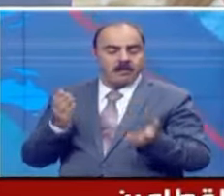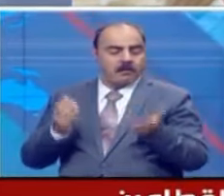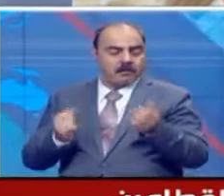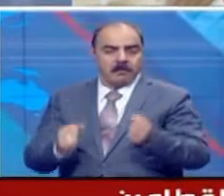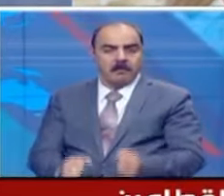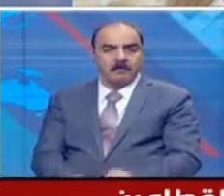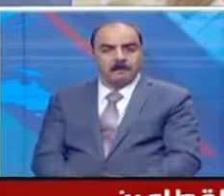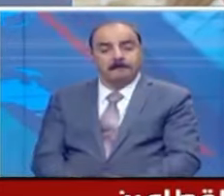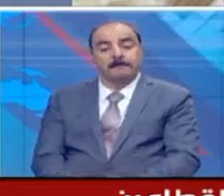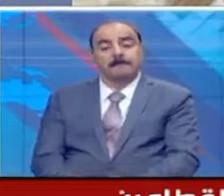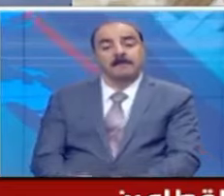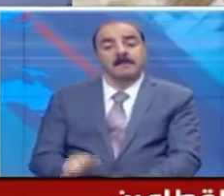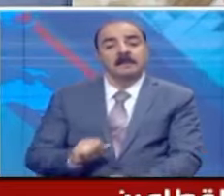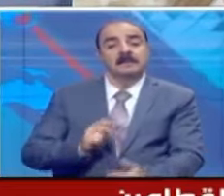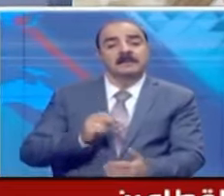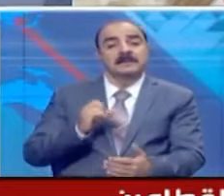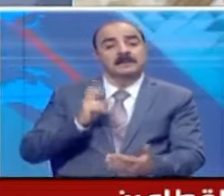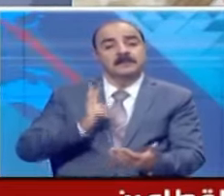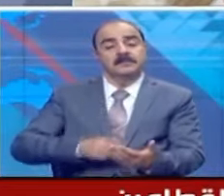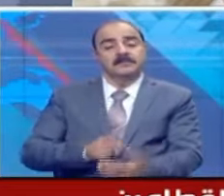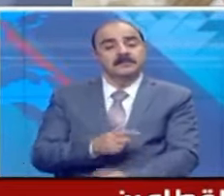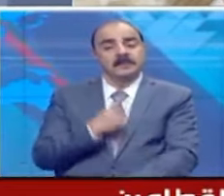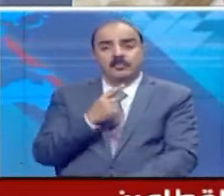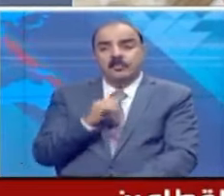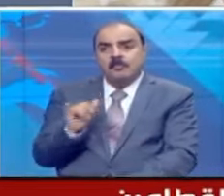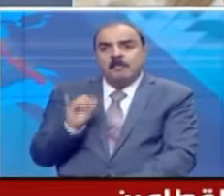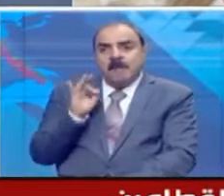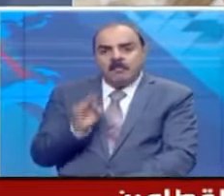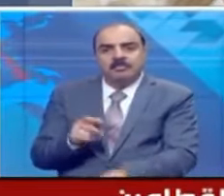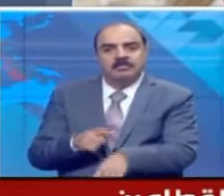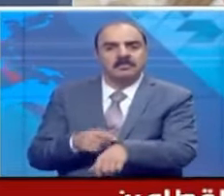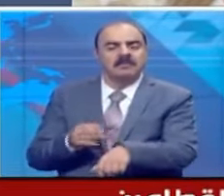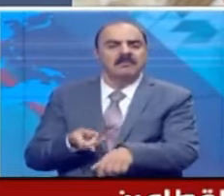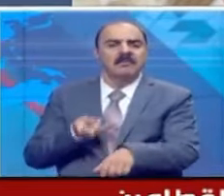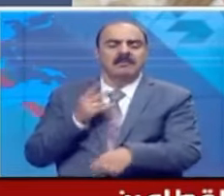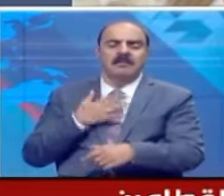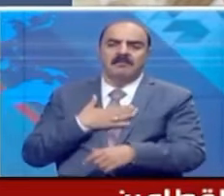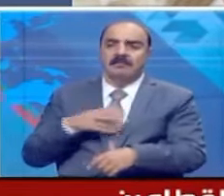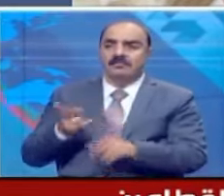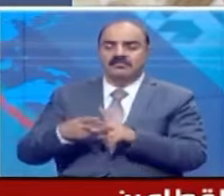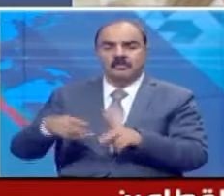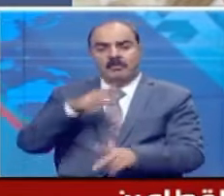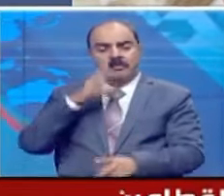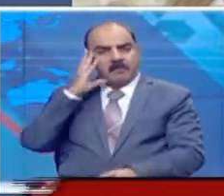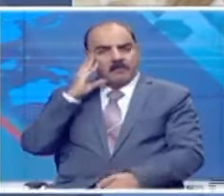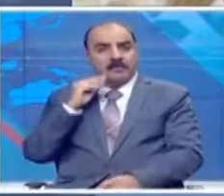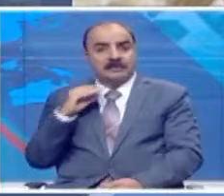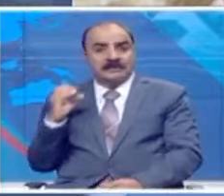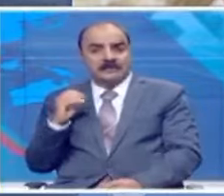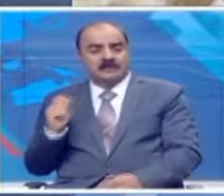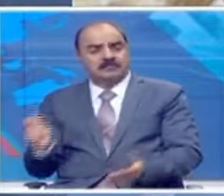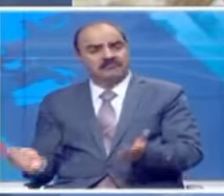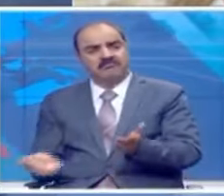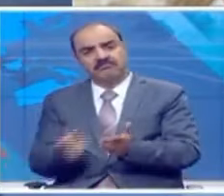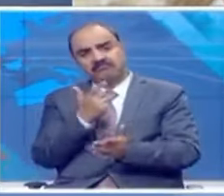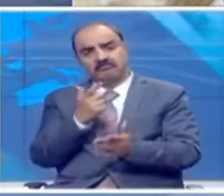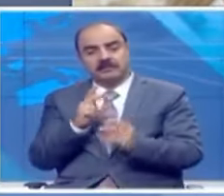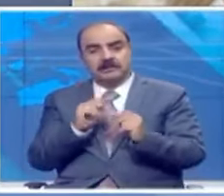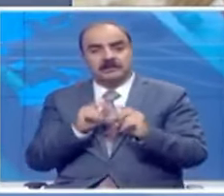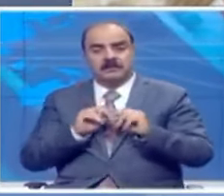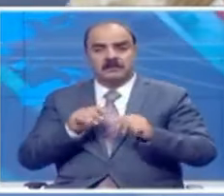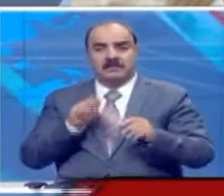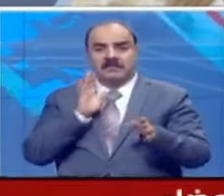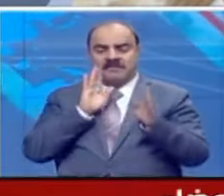إنه هذا القرار جاء في توقيت مهم، ويمكن الرسالة اللي وجهها السيد الرئيس على